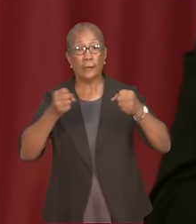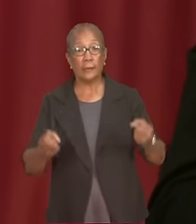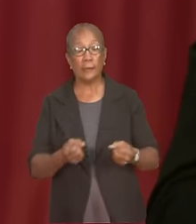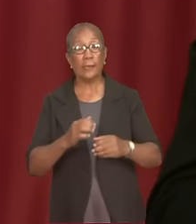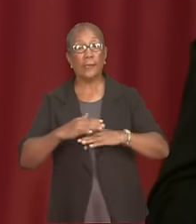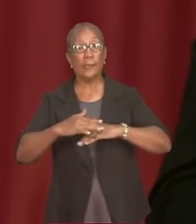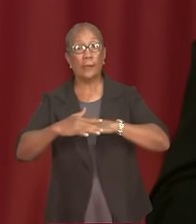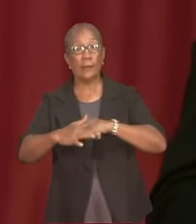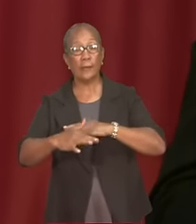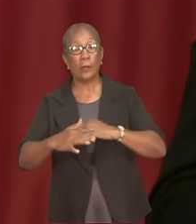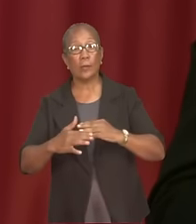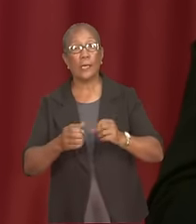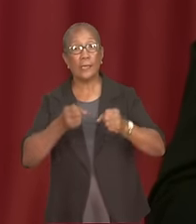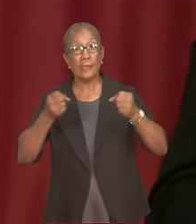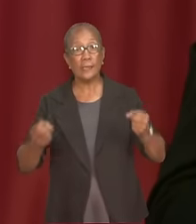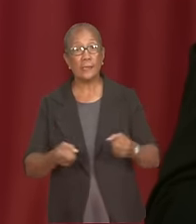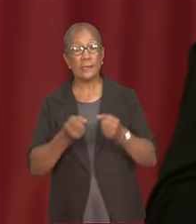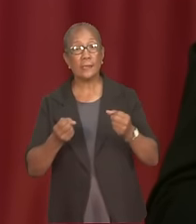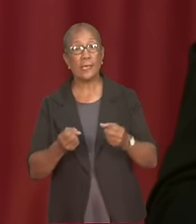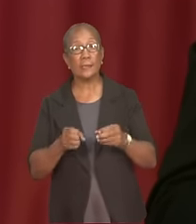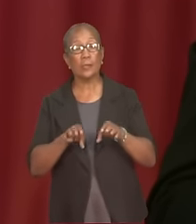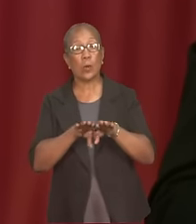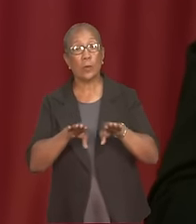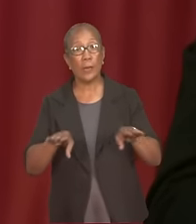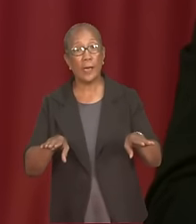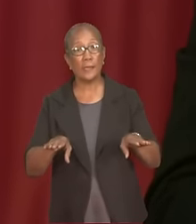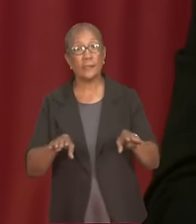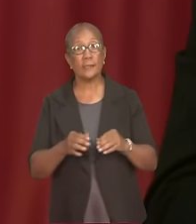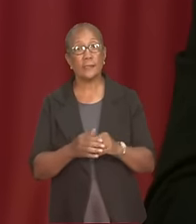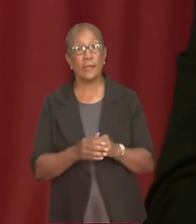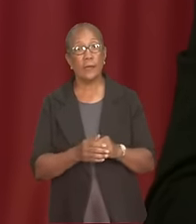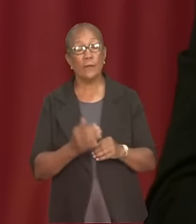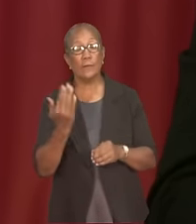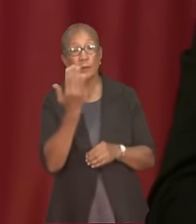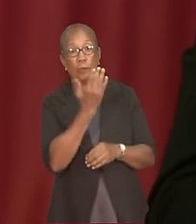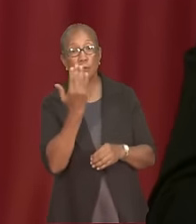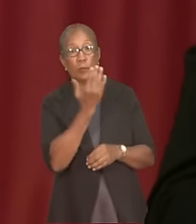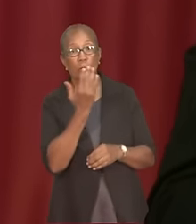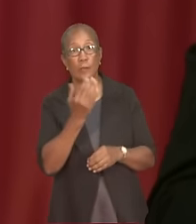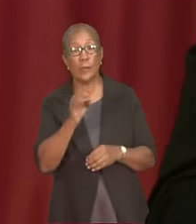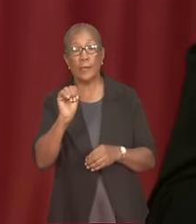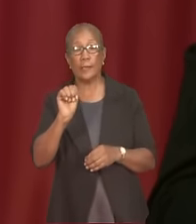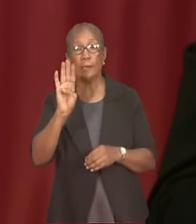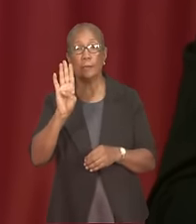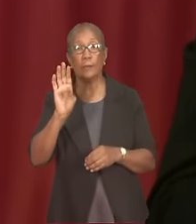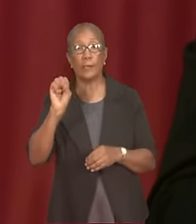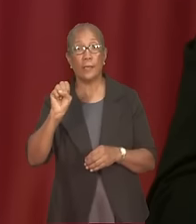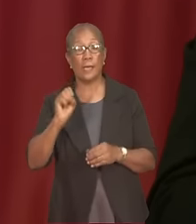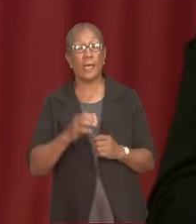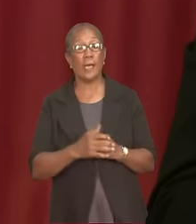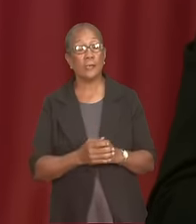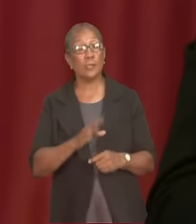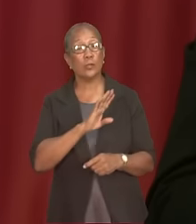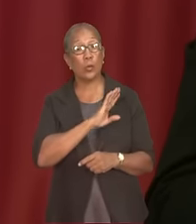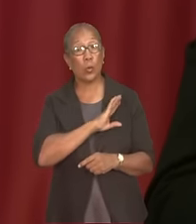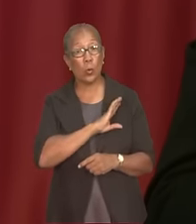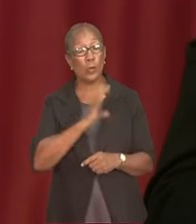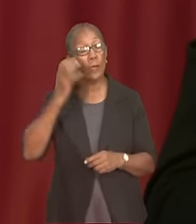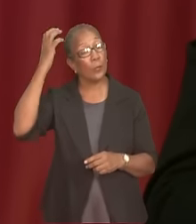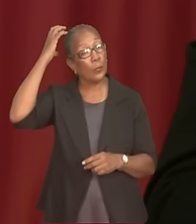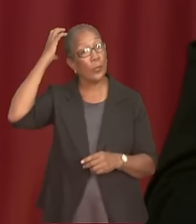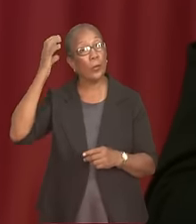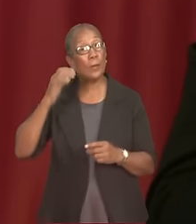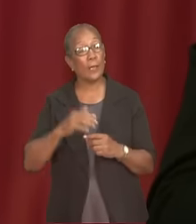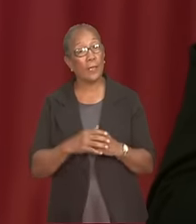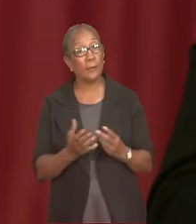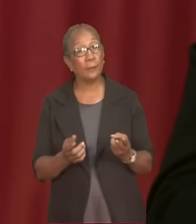beoogde reorganisatie op basis van gepleegde studies in EBS. Die zullen ook aan